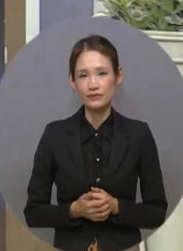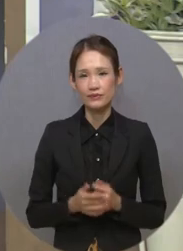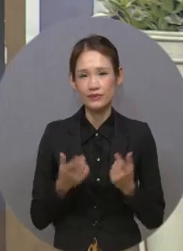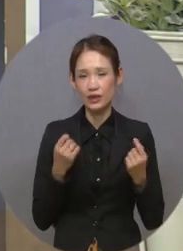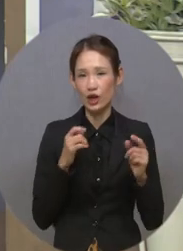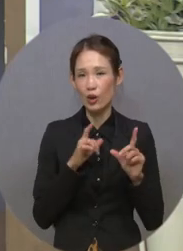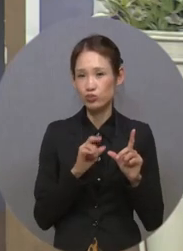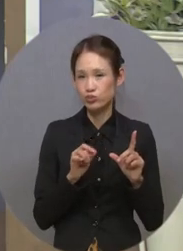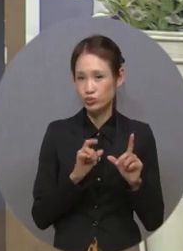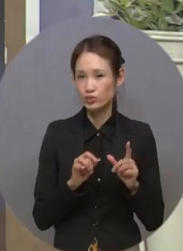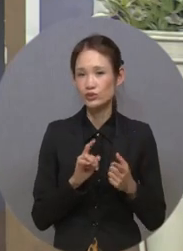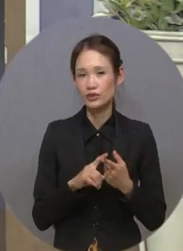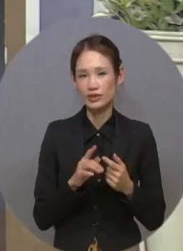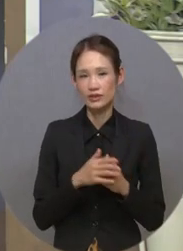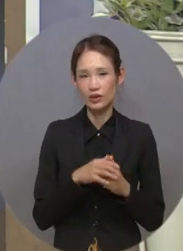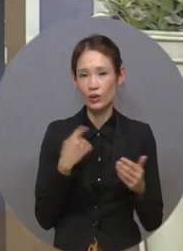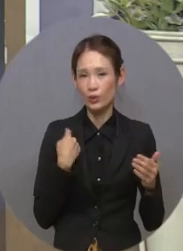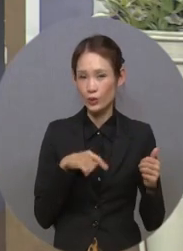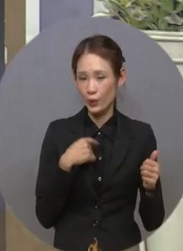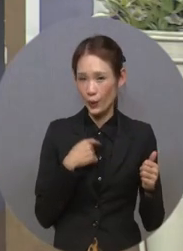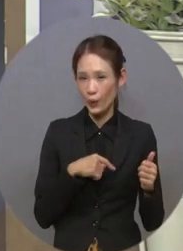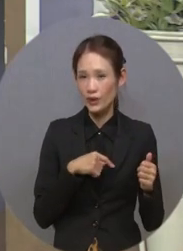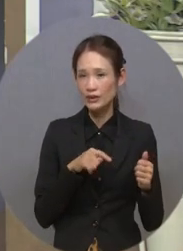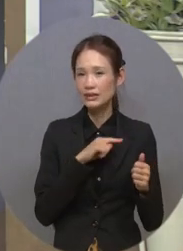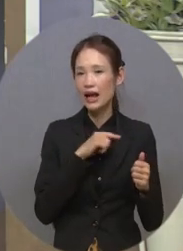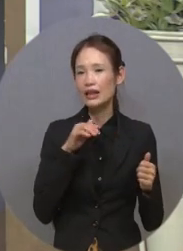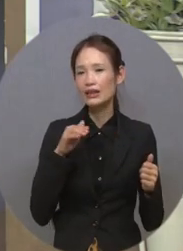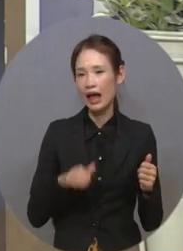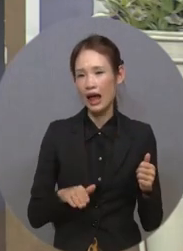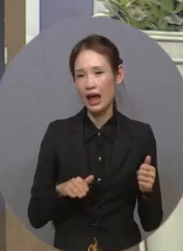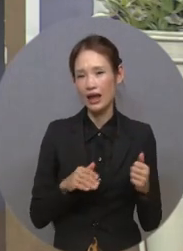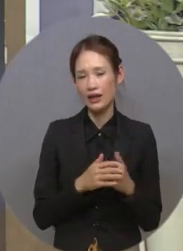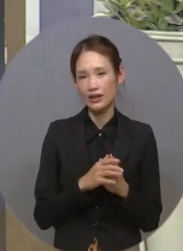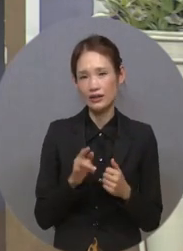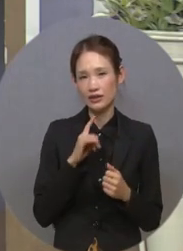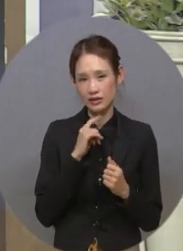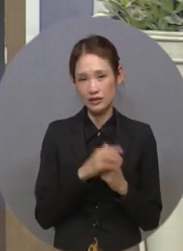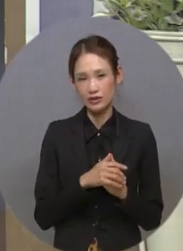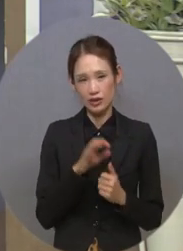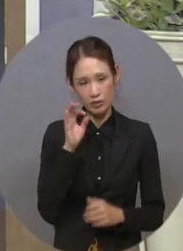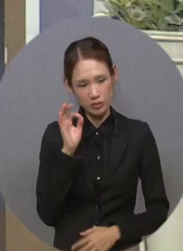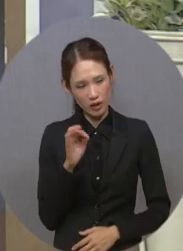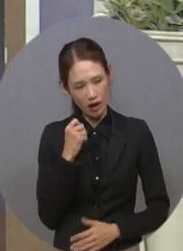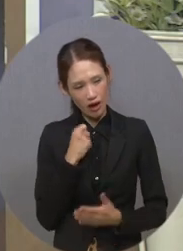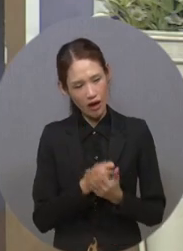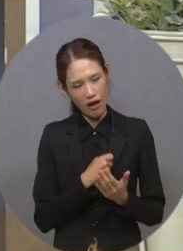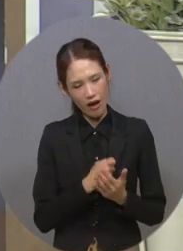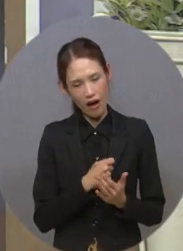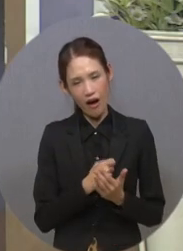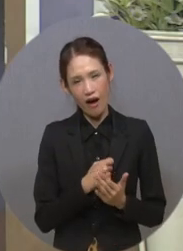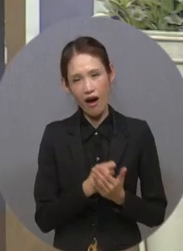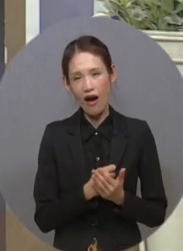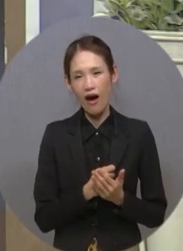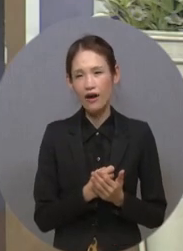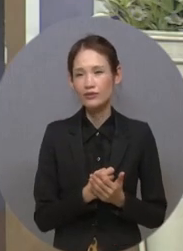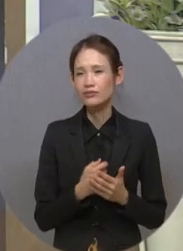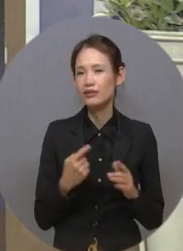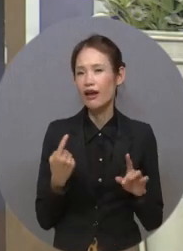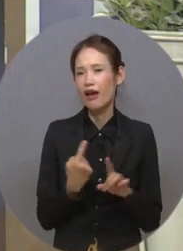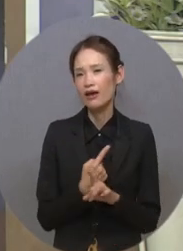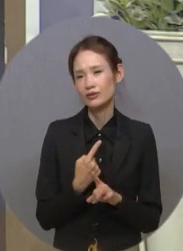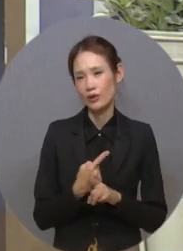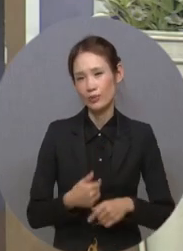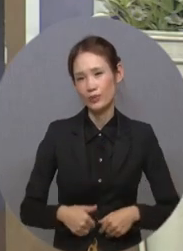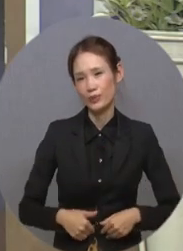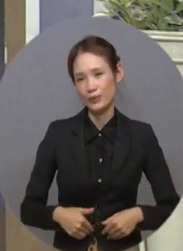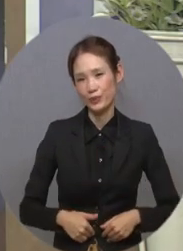부분을 이제 교육이나 이런 최하위권에 네. 있는 것을 보고 네. 좀 안타까운 마음에 네. 이런 부분의 개선이 필요하겠다 하고 네.